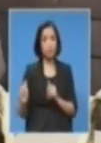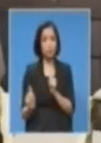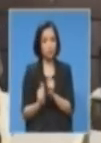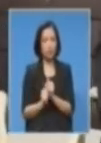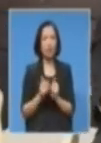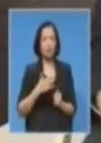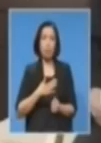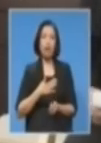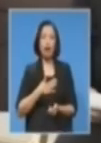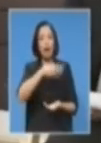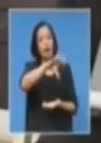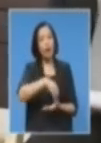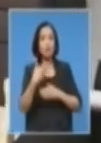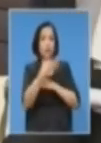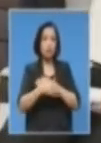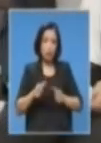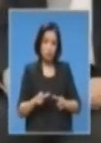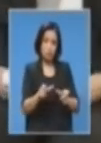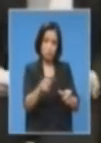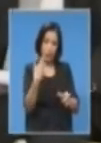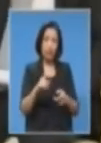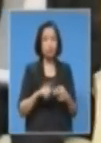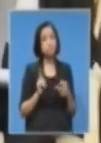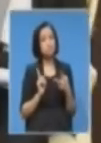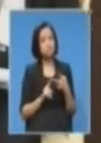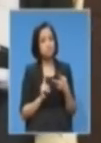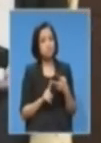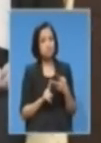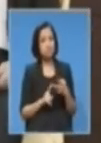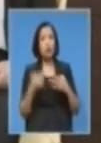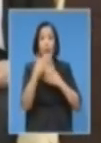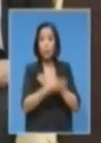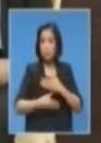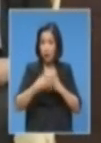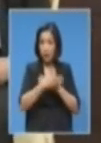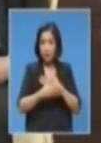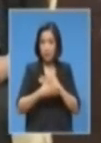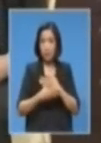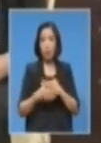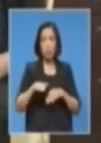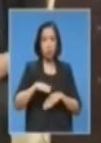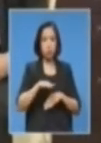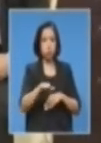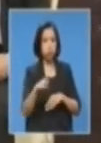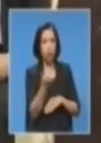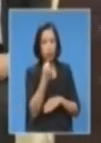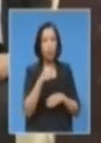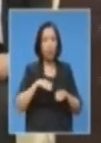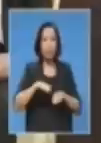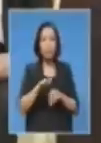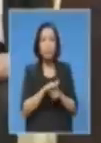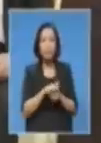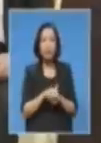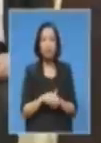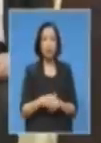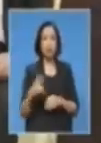มฟังเรื่องรถไฟรางคู่แล้วนะฮะฟังเรื่องของรถไฟความเร็วสูงความเร็วกลางแล้วฟังเรื่องท่าอาก